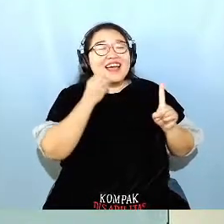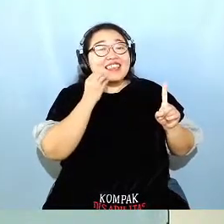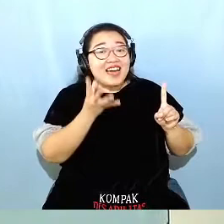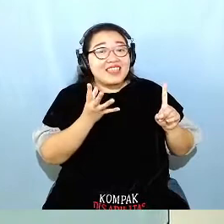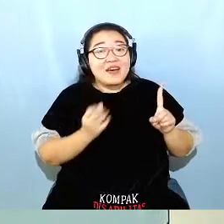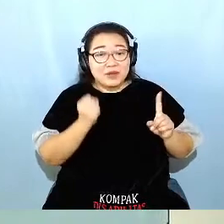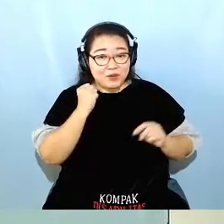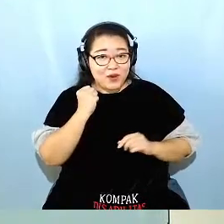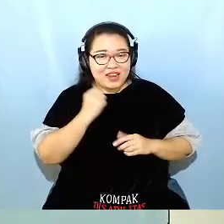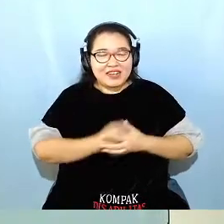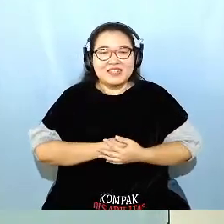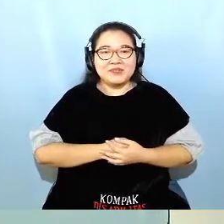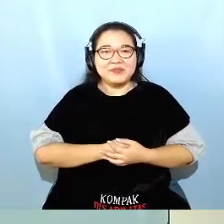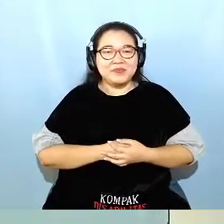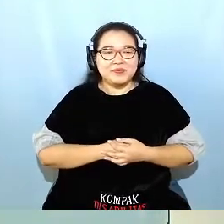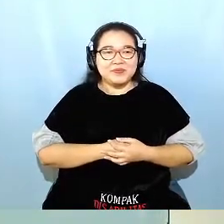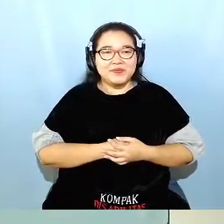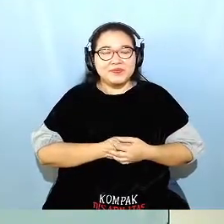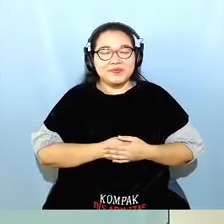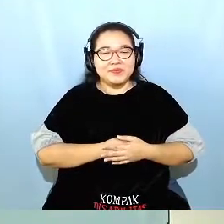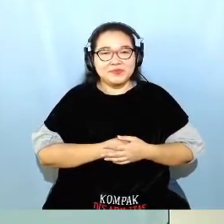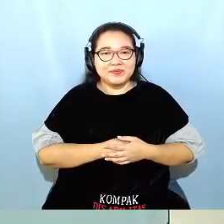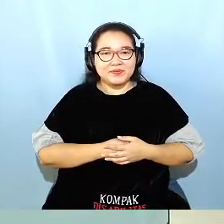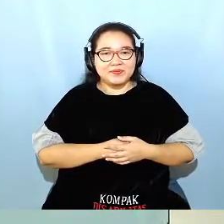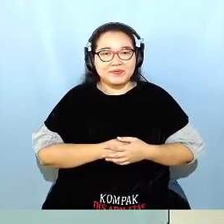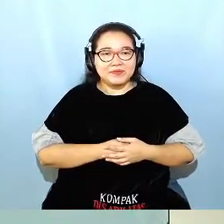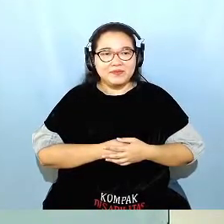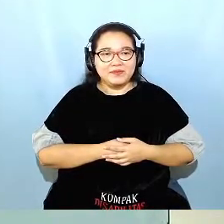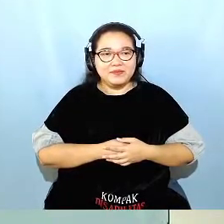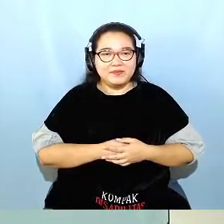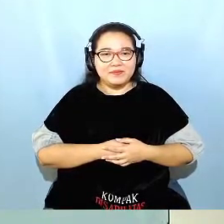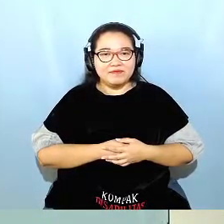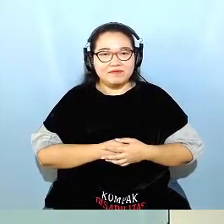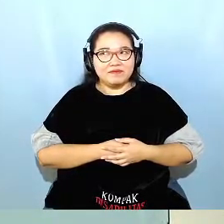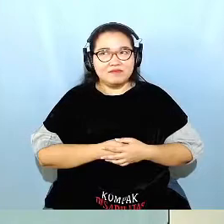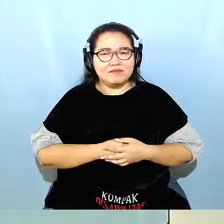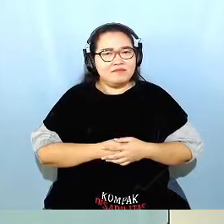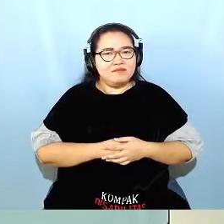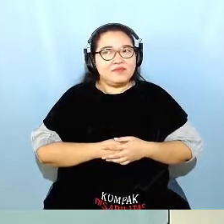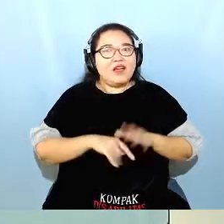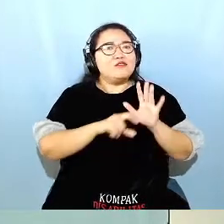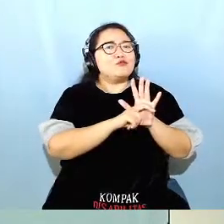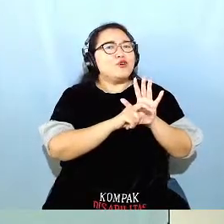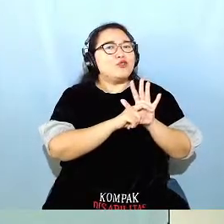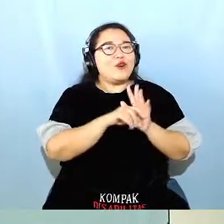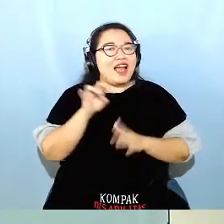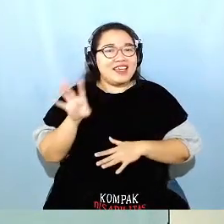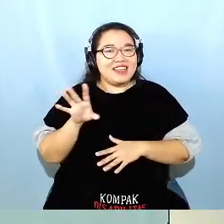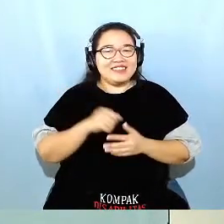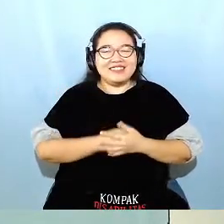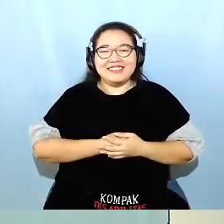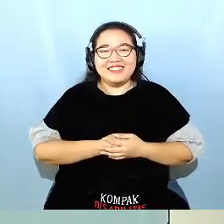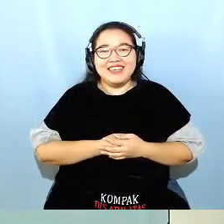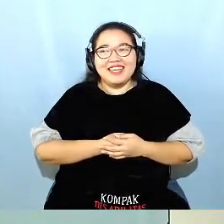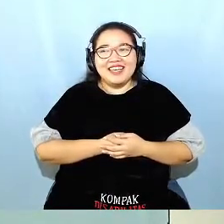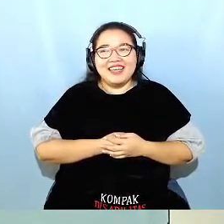Nah, misalnya juga, Ma, aku lihat kok kamu surem saja, wajahmu kena